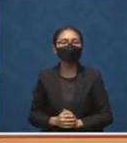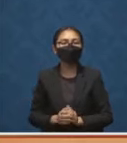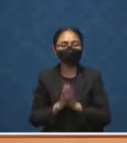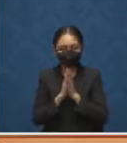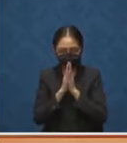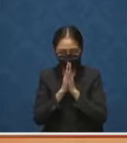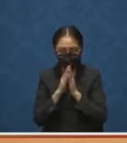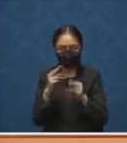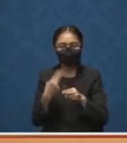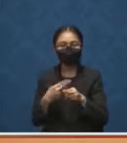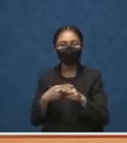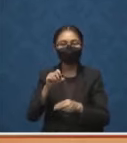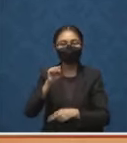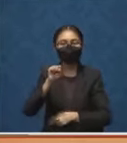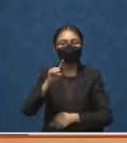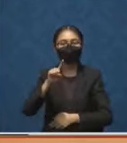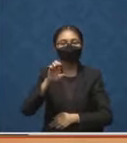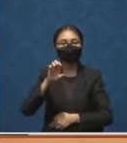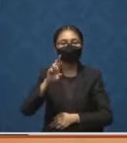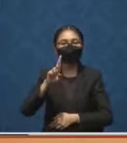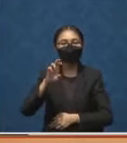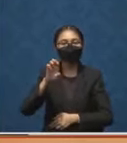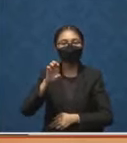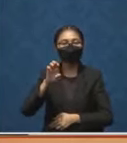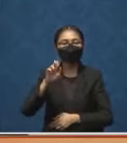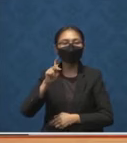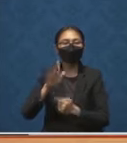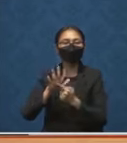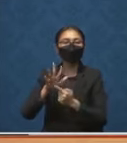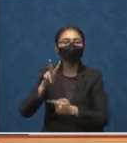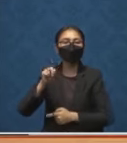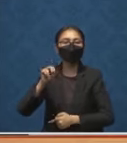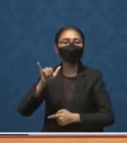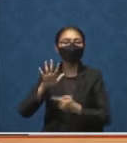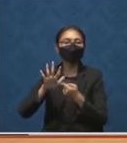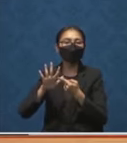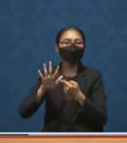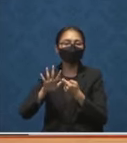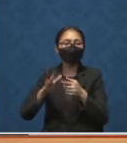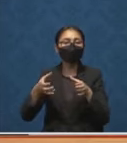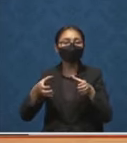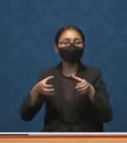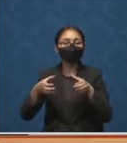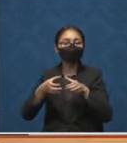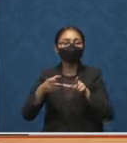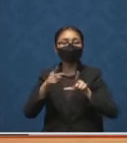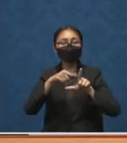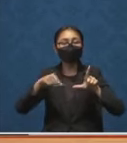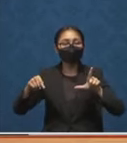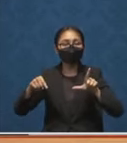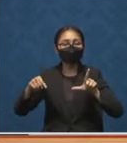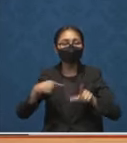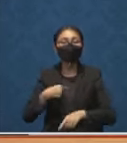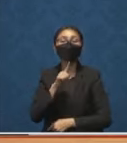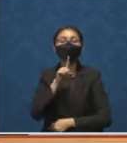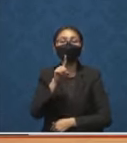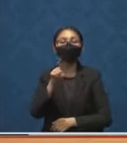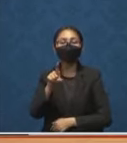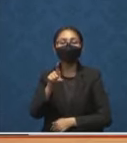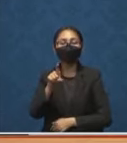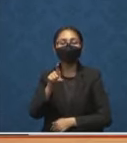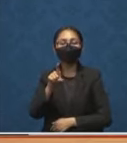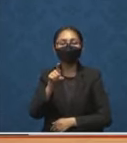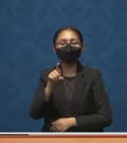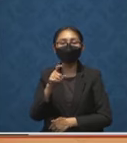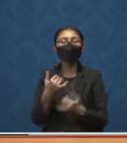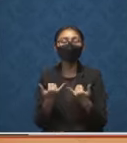ค่ะสิริกัญญาตันสกุลผู้แทนราษฎรแบบบัญชีรายชื่อพรรคก้าวไกลค่ะสำหรับการถามกระทู้สดด้วยวาจา